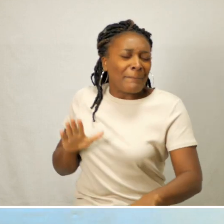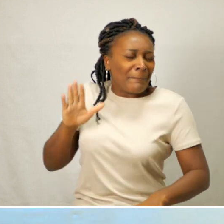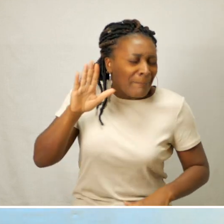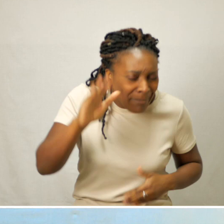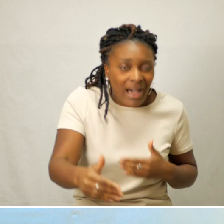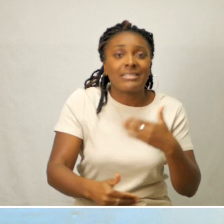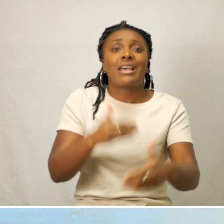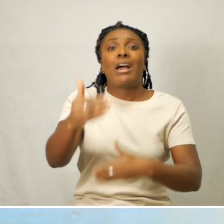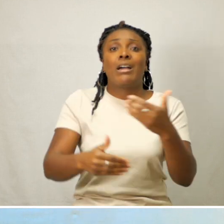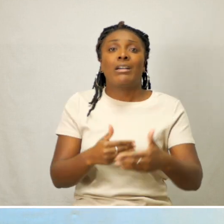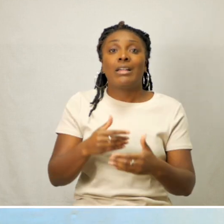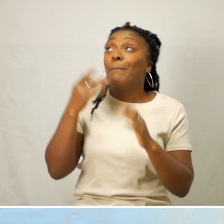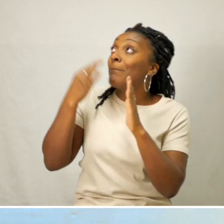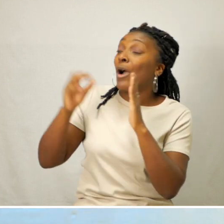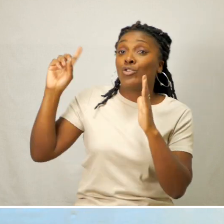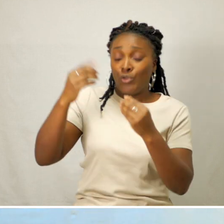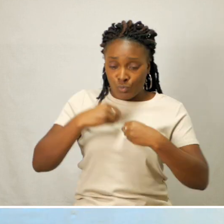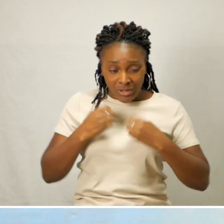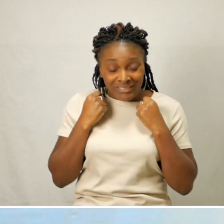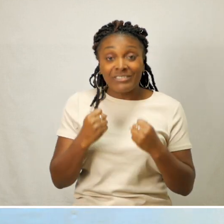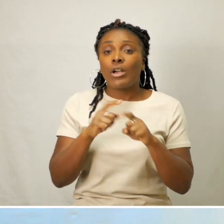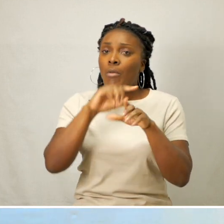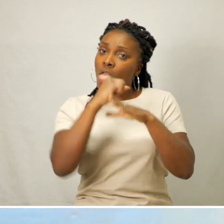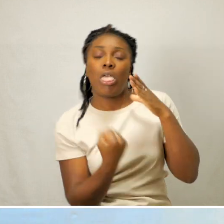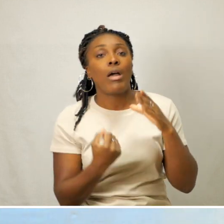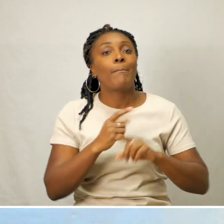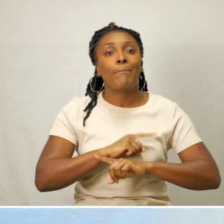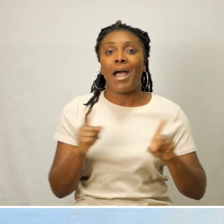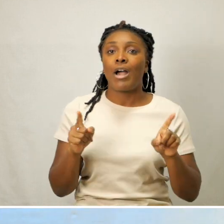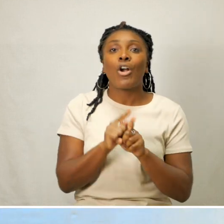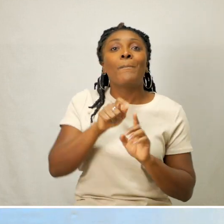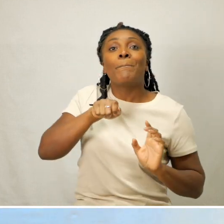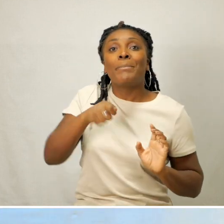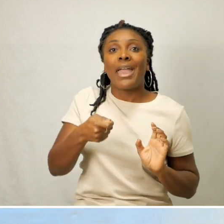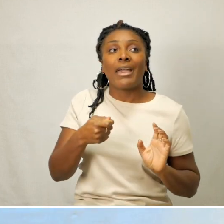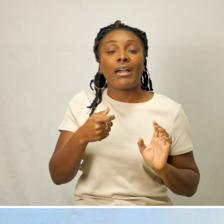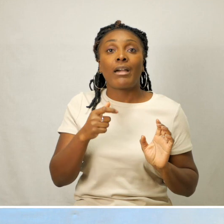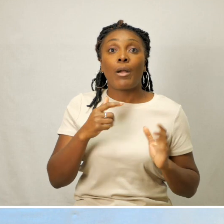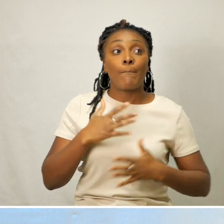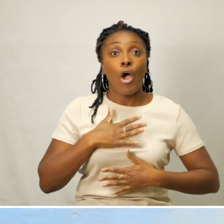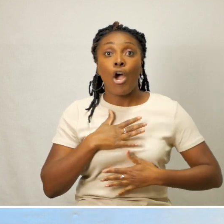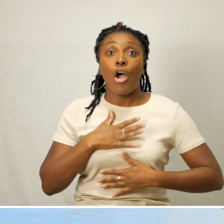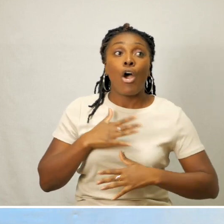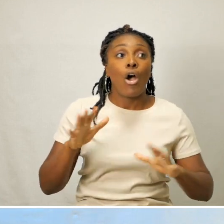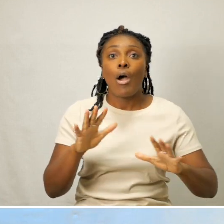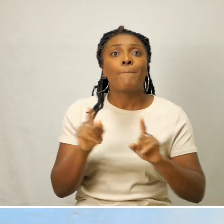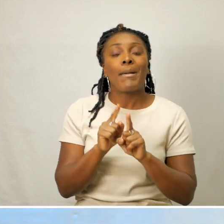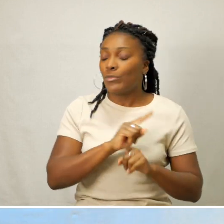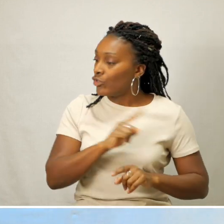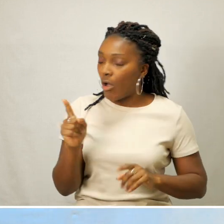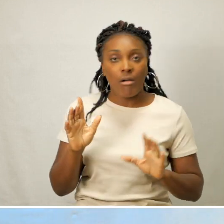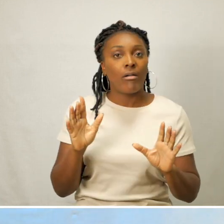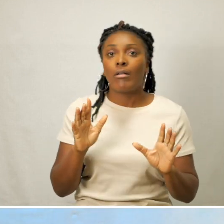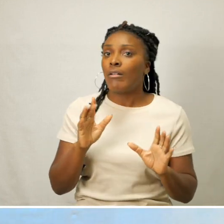tient fermement dans ce monde-là et tu ne couleras pas. Tu ne seras pas comme Pierre qui va craindre et qui va tomber. Non, parce que si tu t'appuies sur la